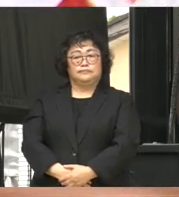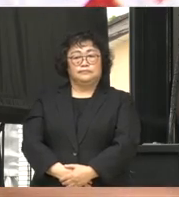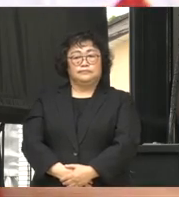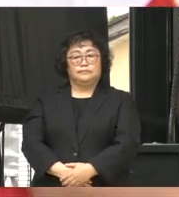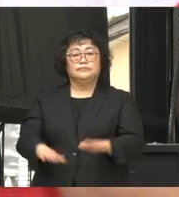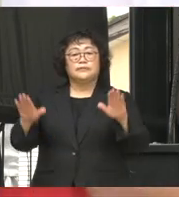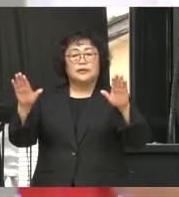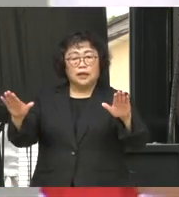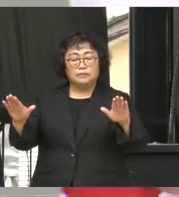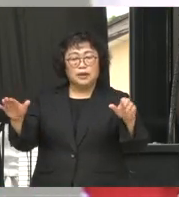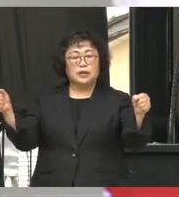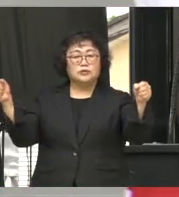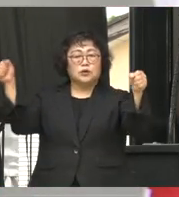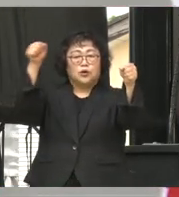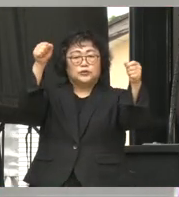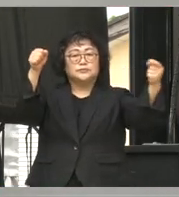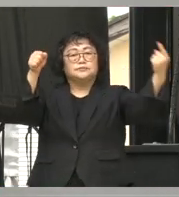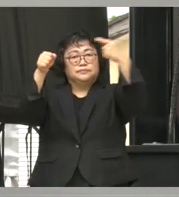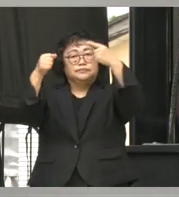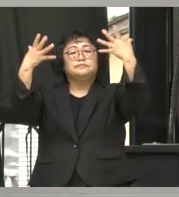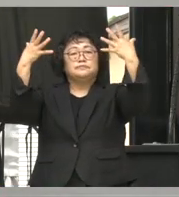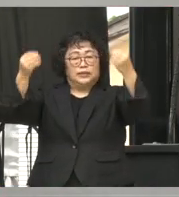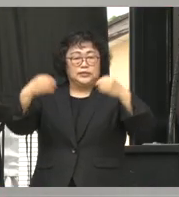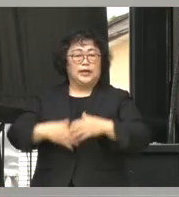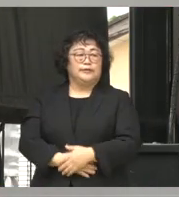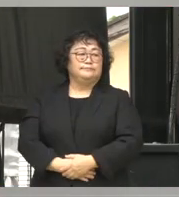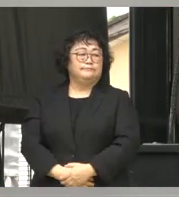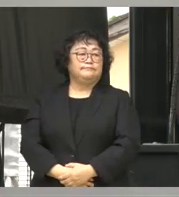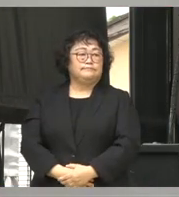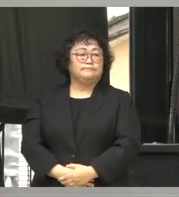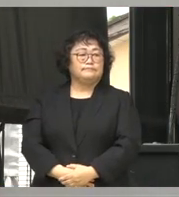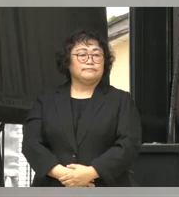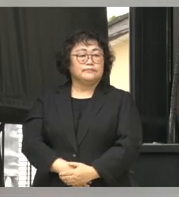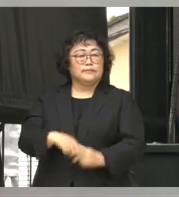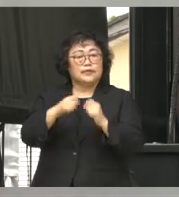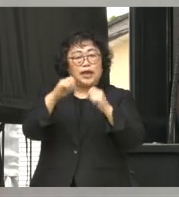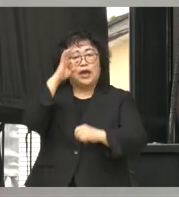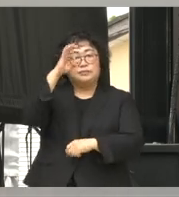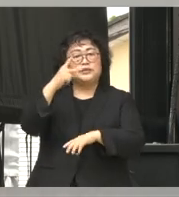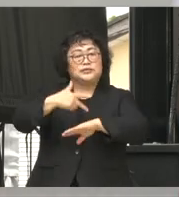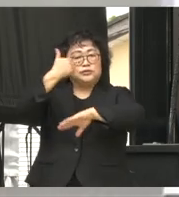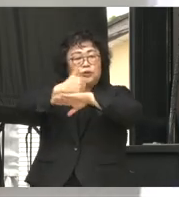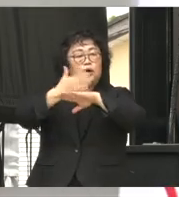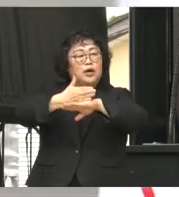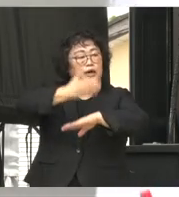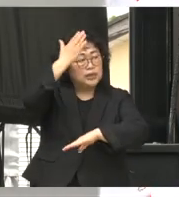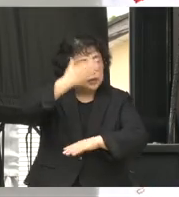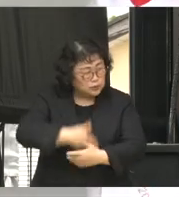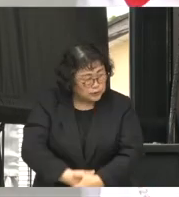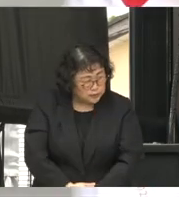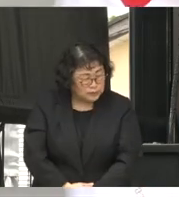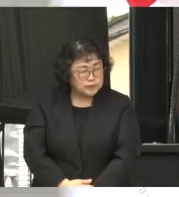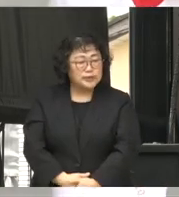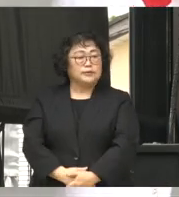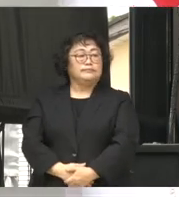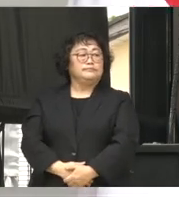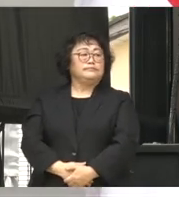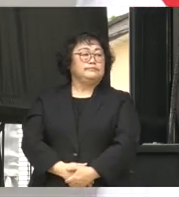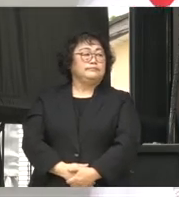ただいまトーチに聖火が点火されました。永見市長ありがとうございました。